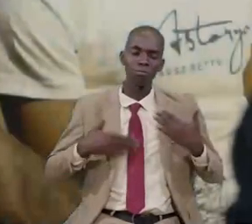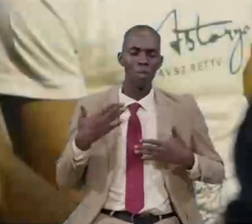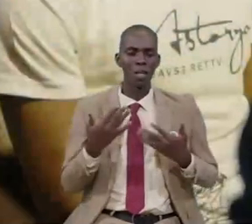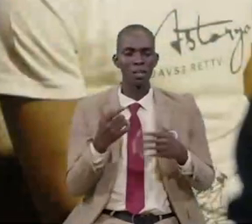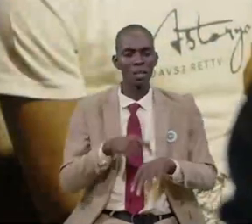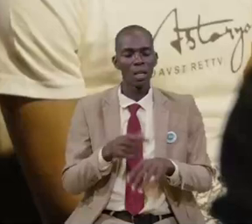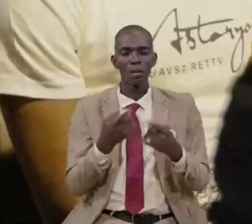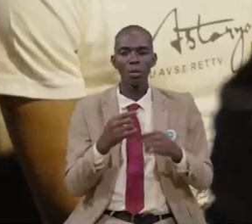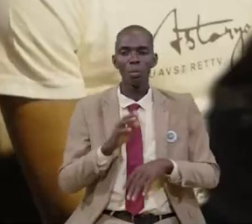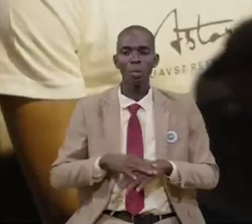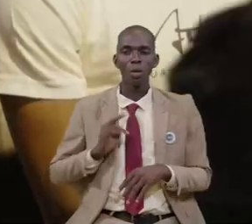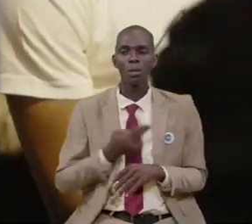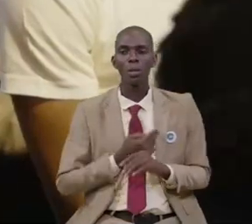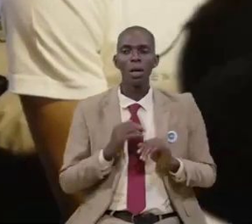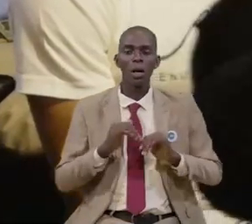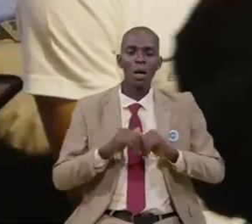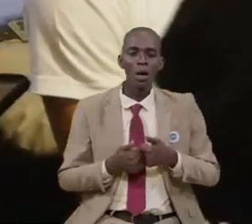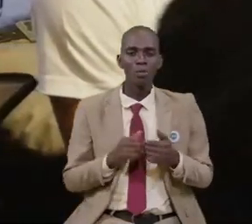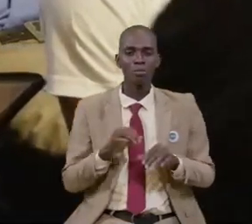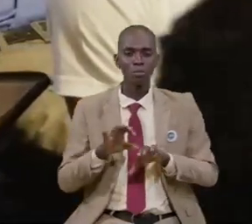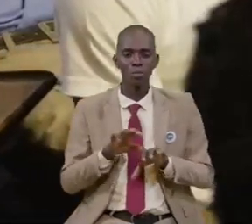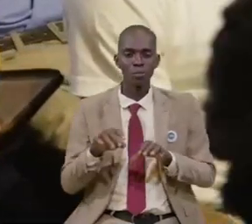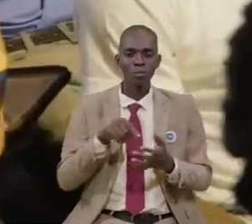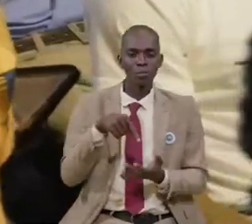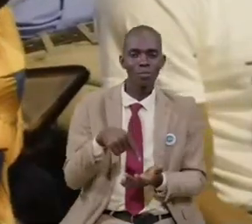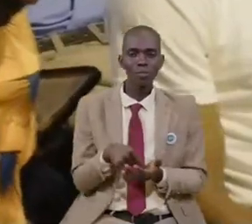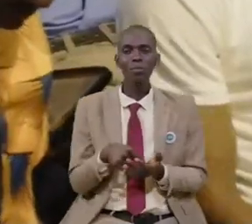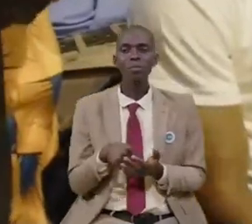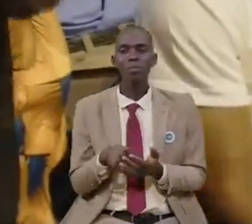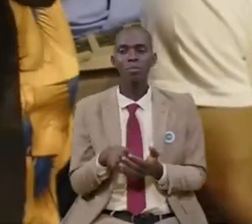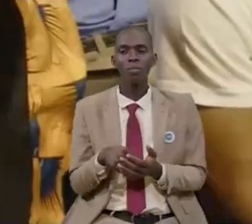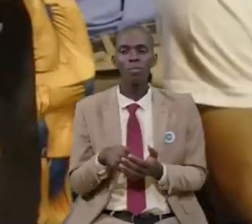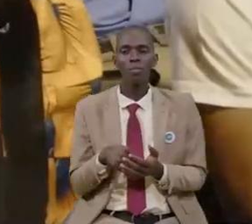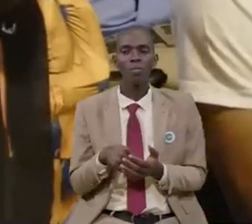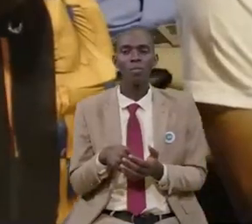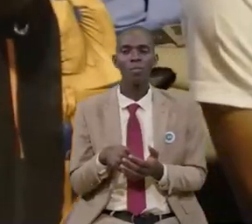vient dans notre vie? Comment cet événement heureux